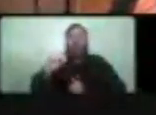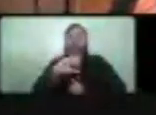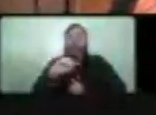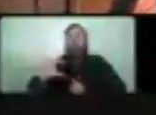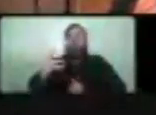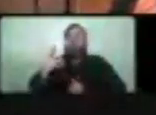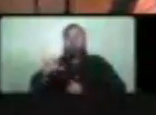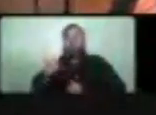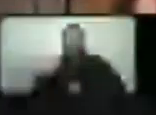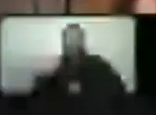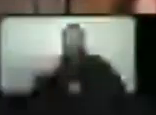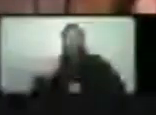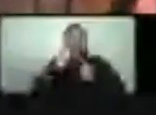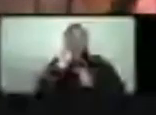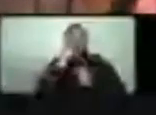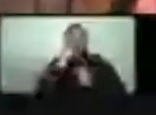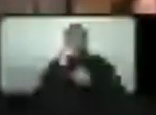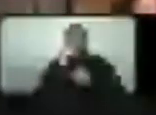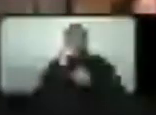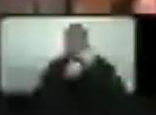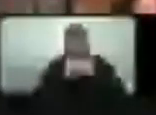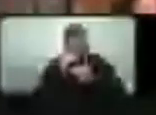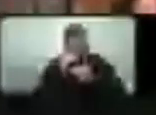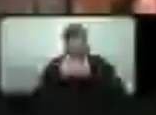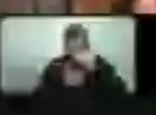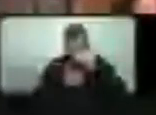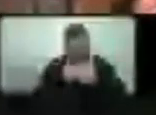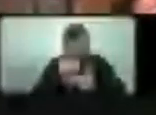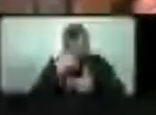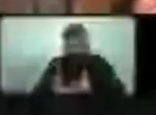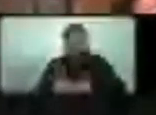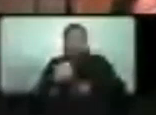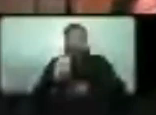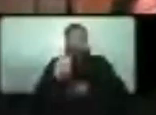ambazo superintendent amezungumzia